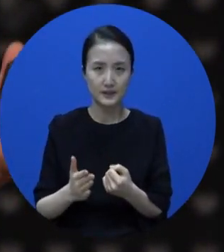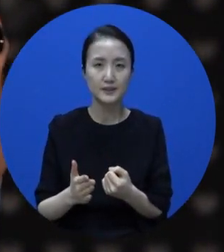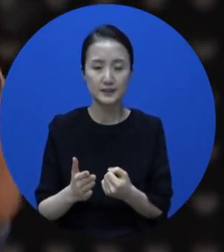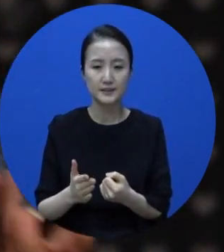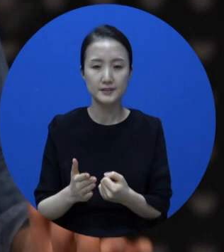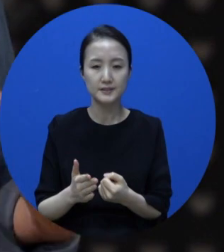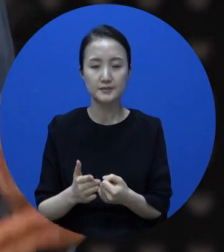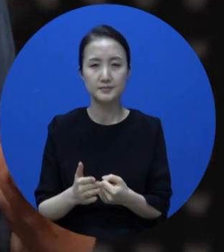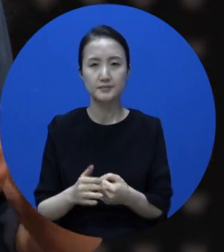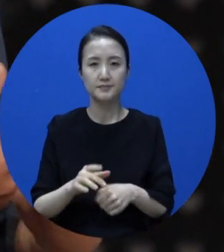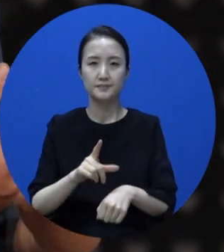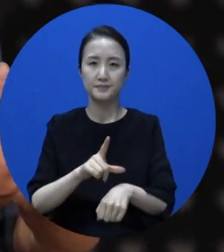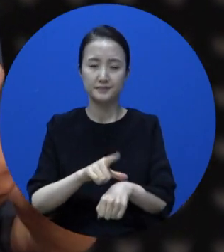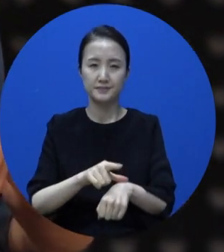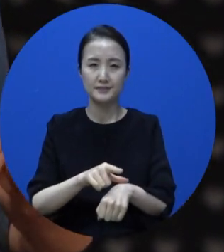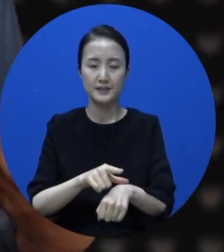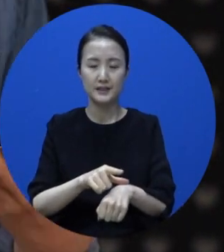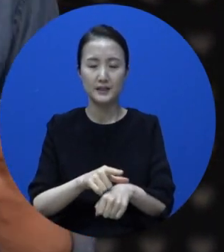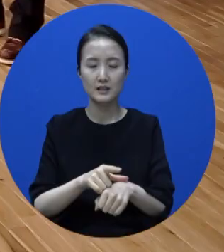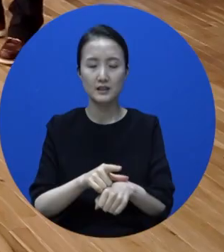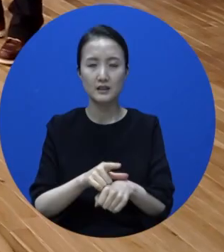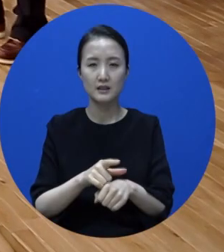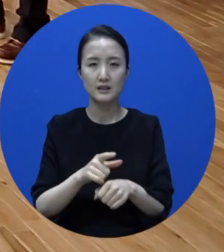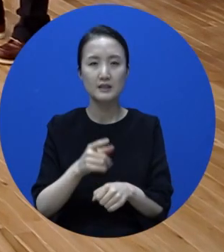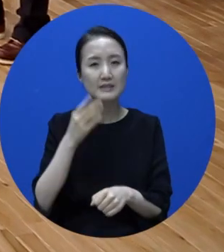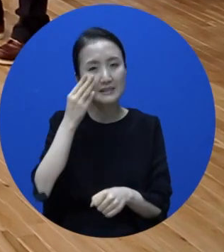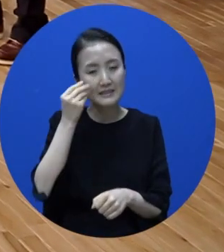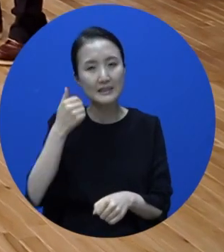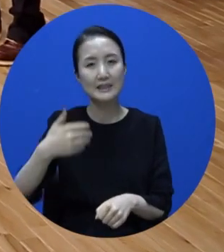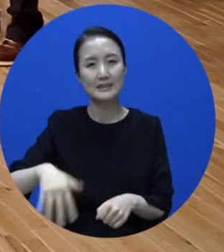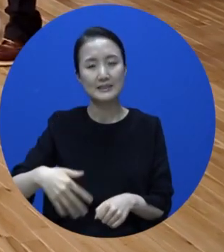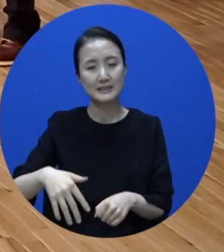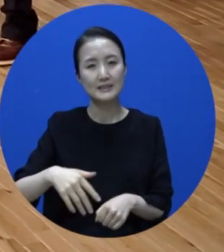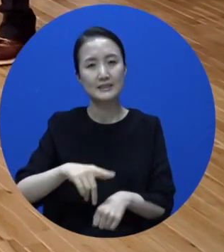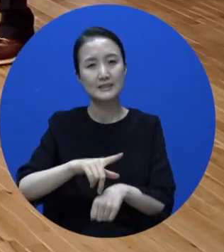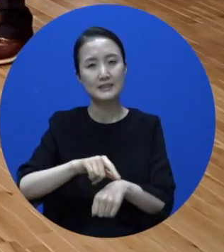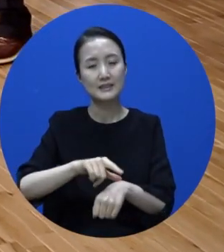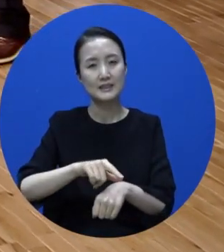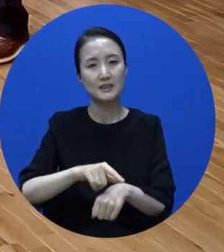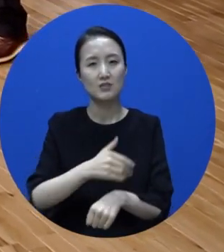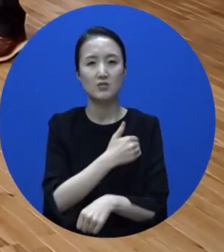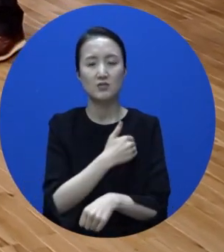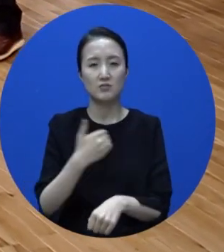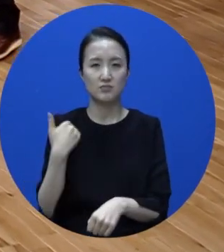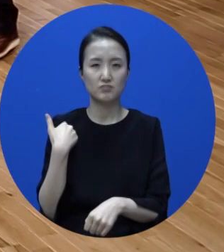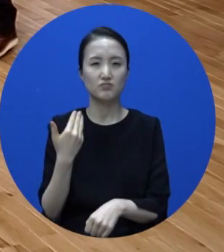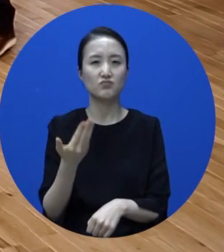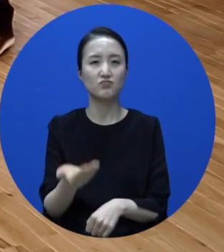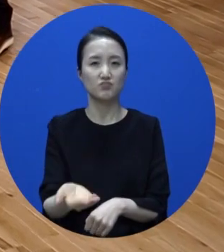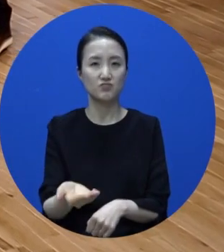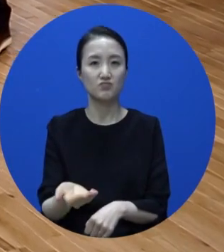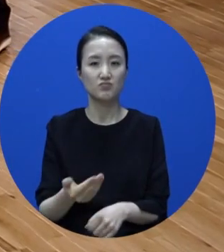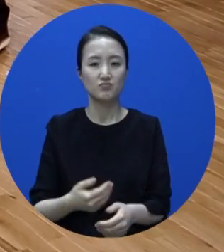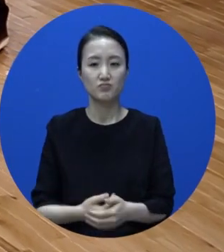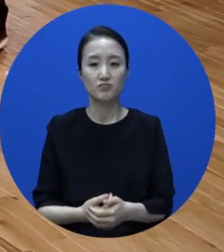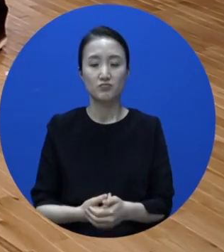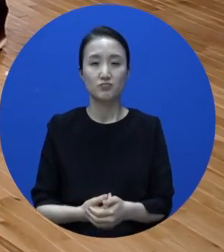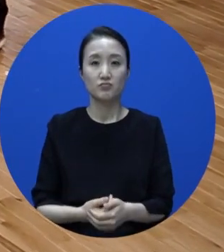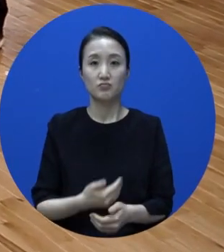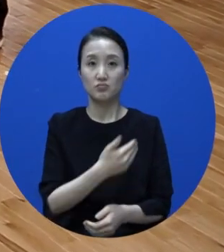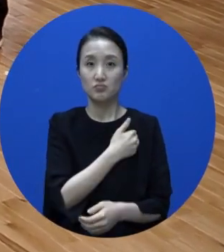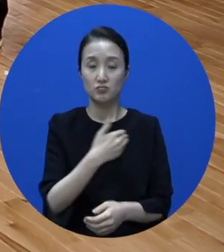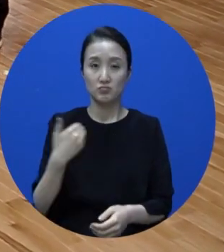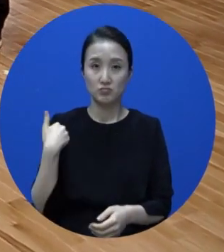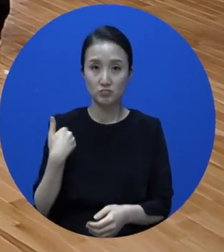없이 유에 시키는 거다 예 시켰는데 어쨌든 적용이 될 거라는 거죠 적용이